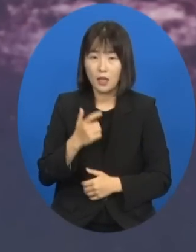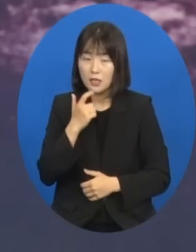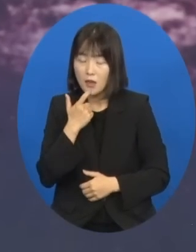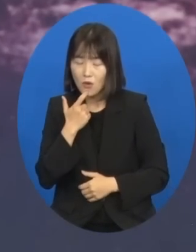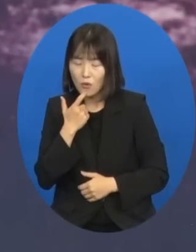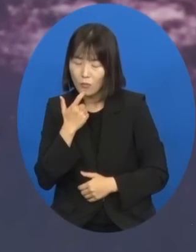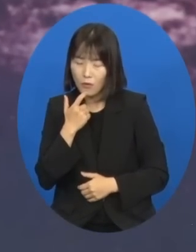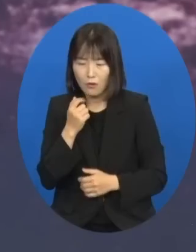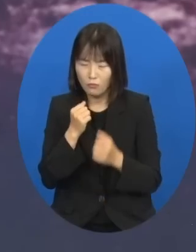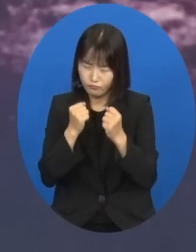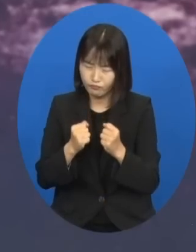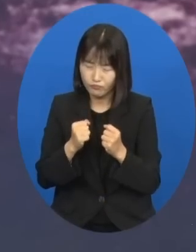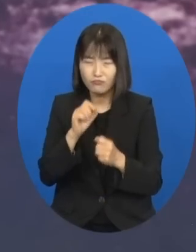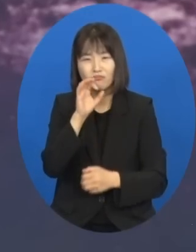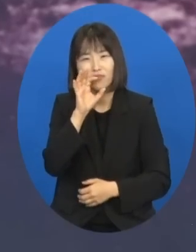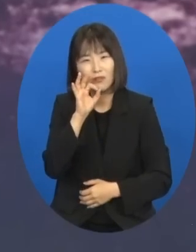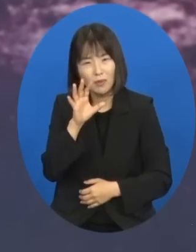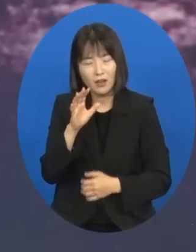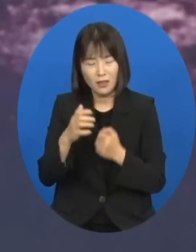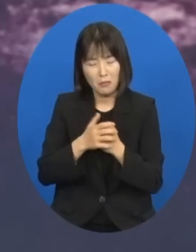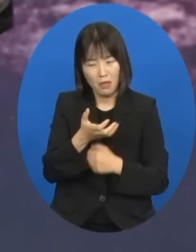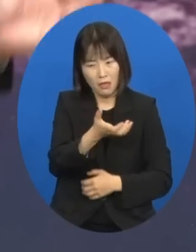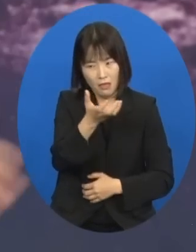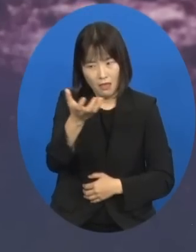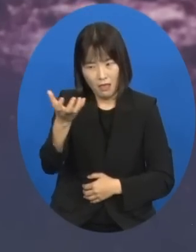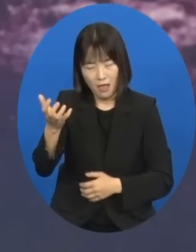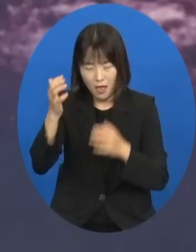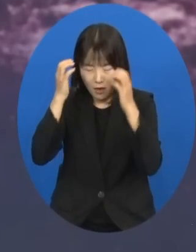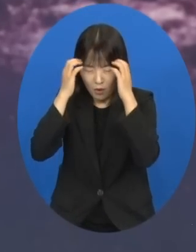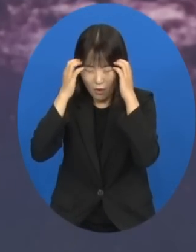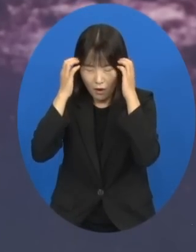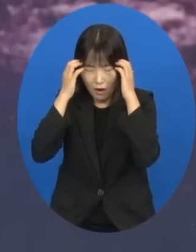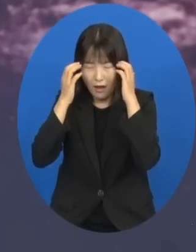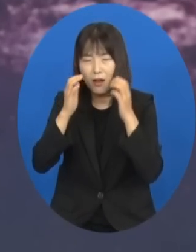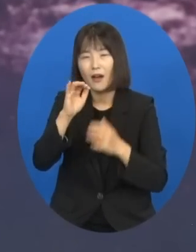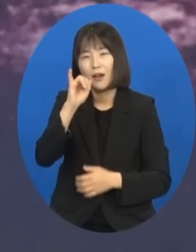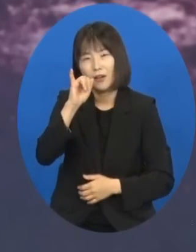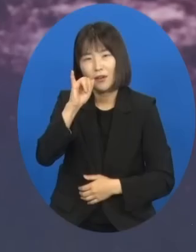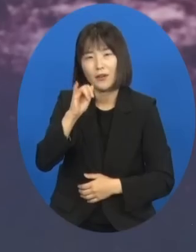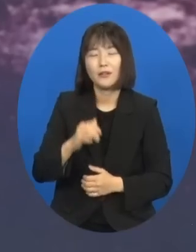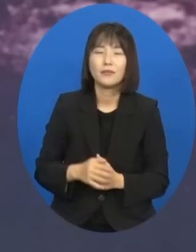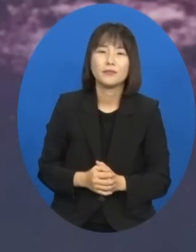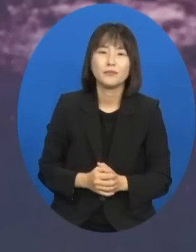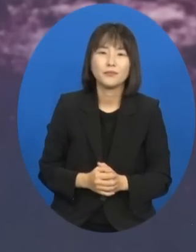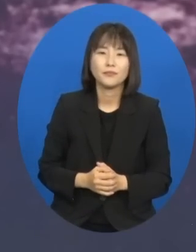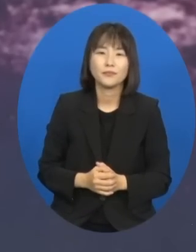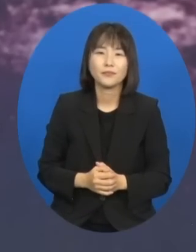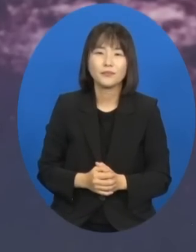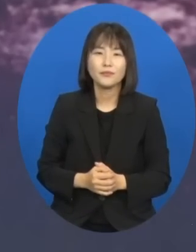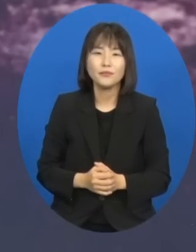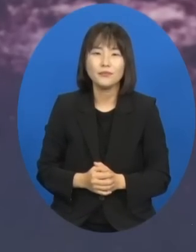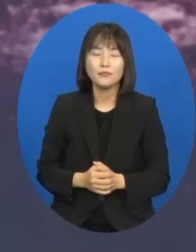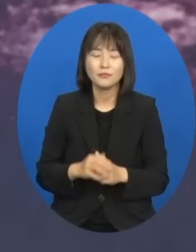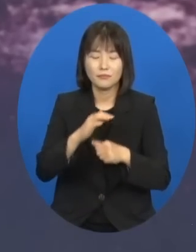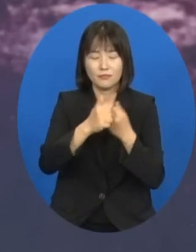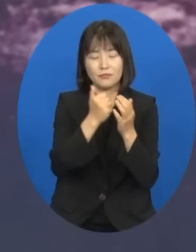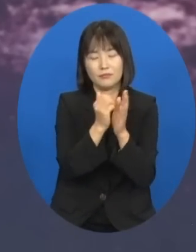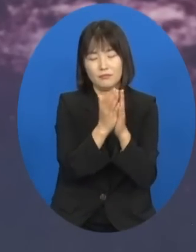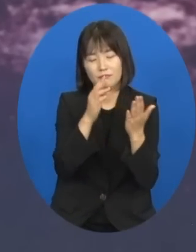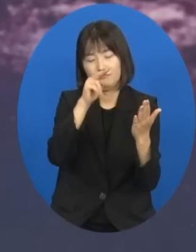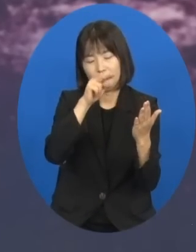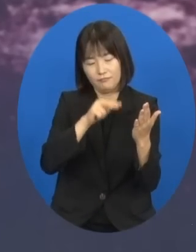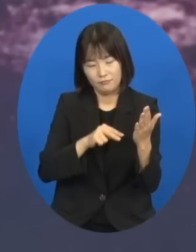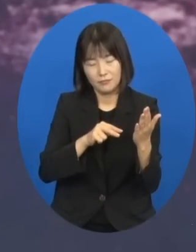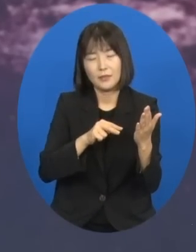머물러 있겠습니까? 그래서 계속 돌아다니는 고난의 세월을 겪게 되는 것이죠. 그러니까 저는 이걸 읽으면서 우리가